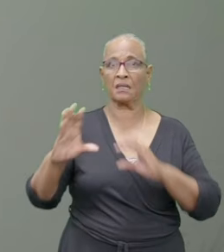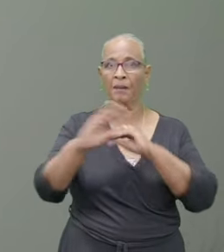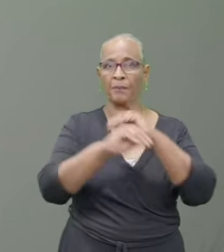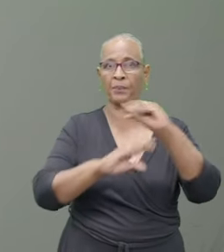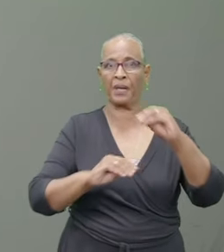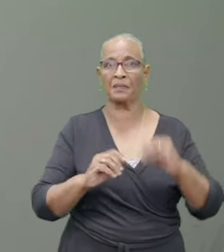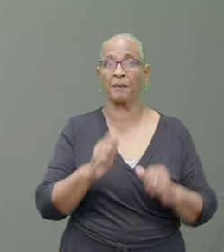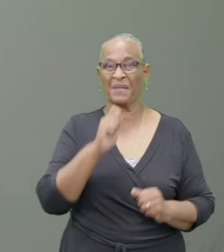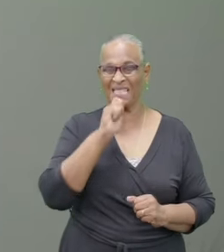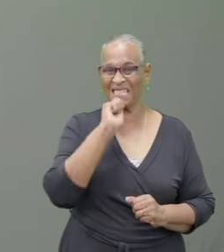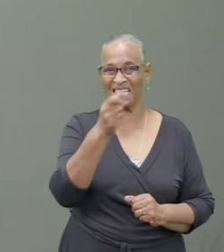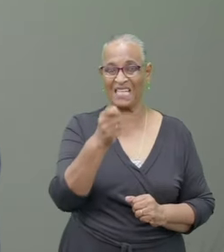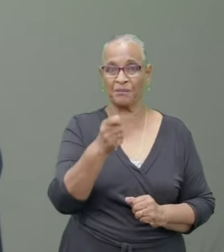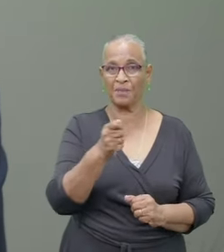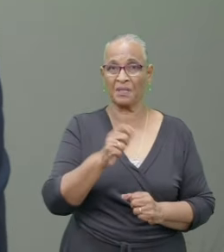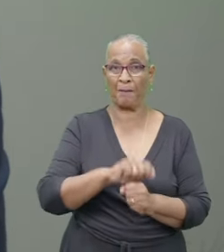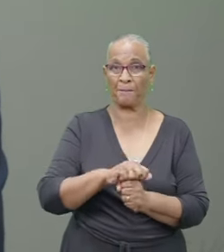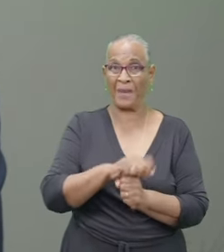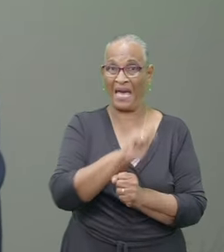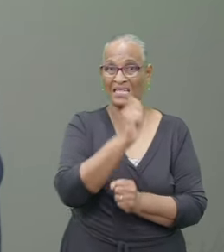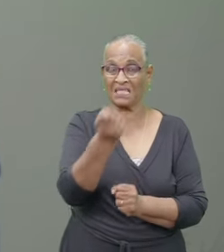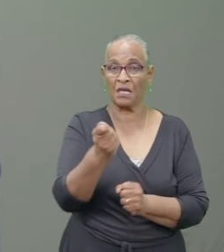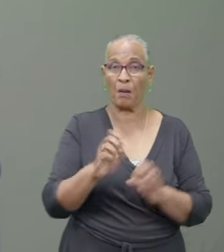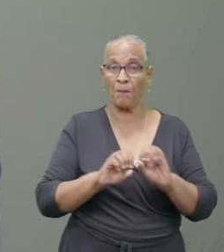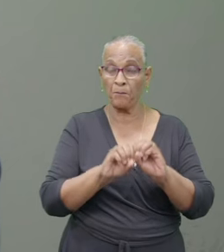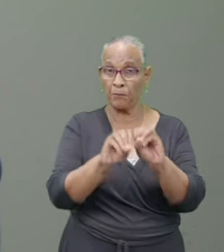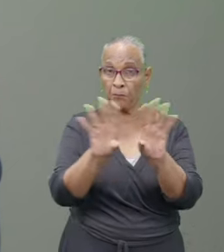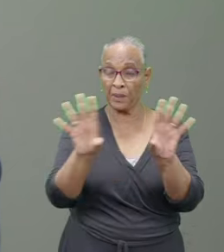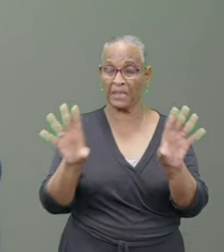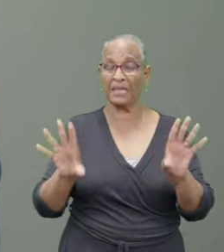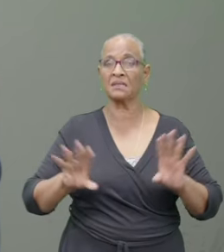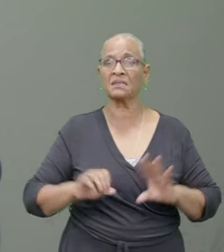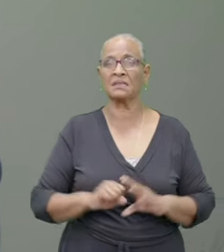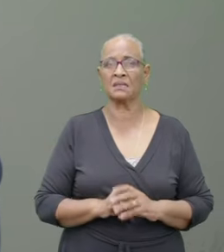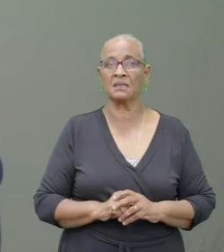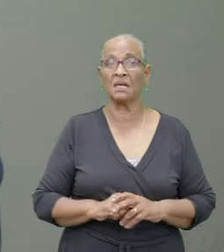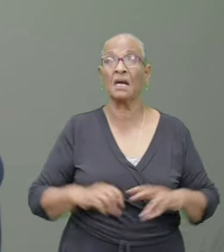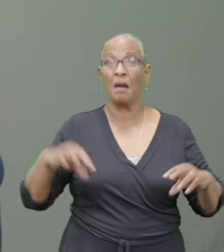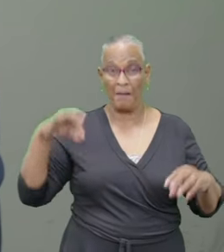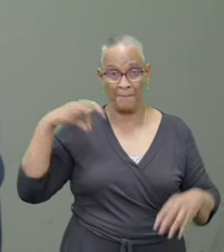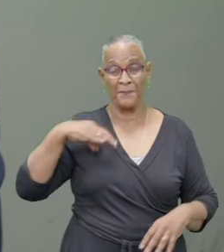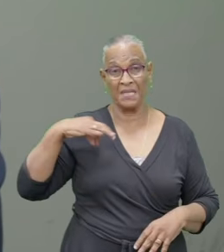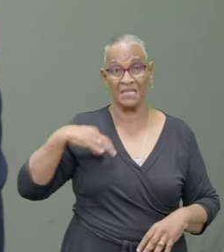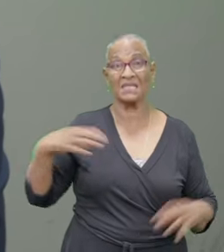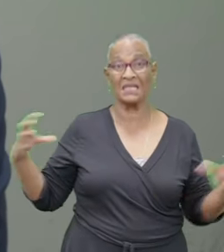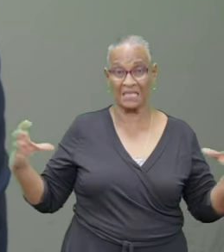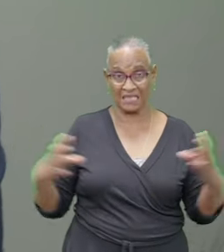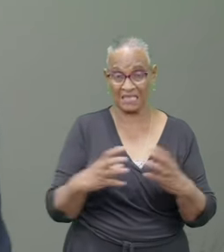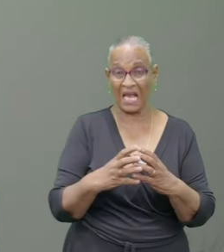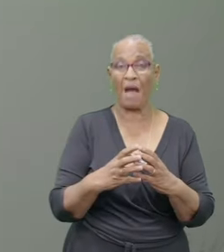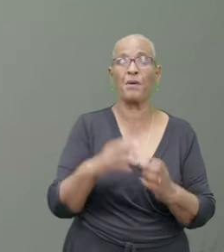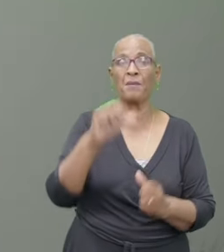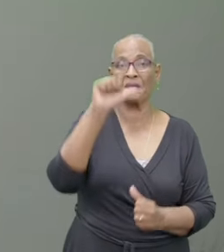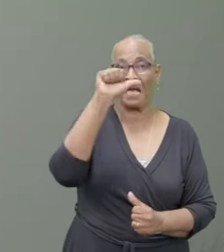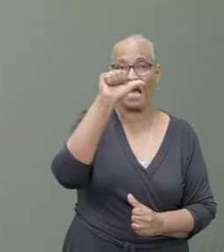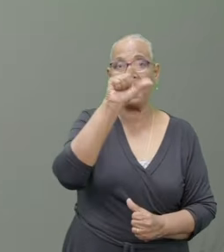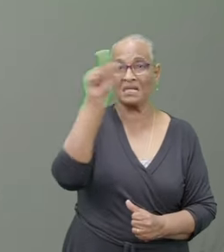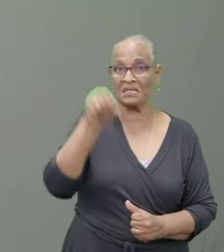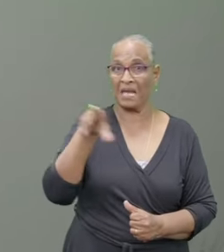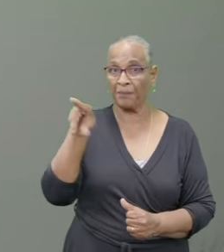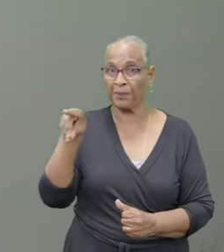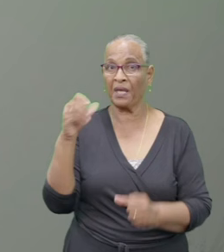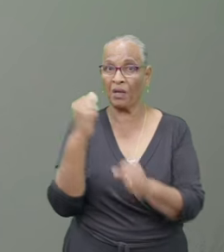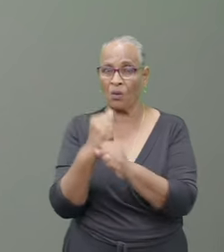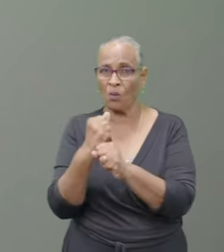statement, met een persbericht, waarbij het ministerie samen met de leiding van het AZP gewerkt heeft